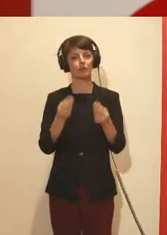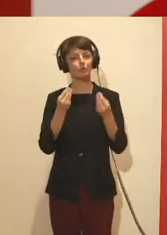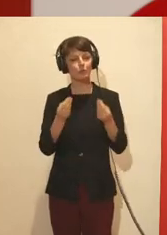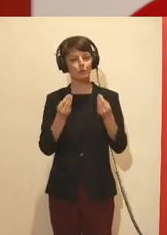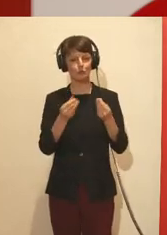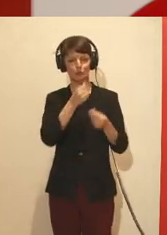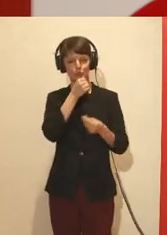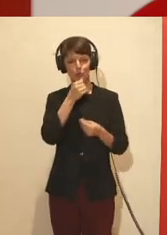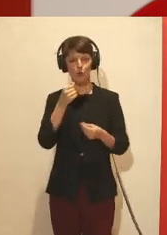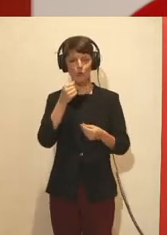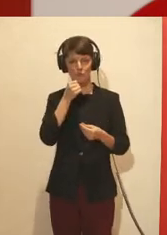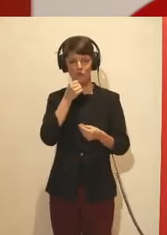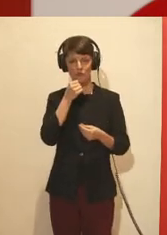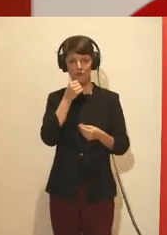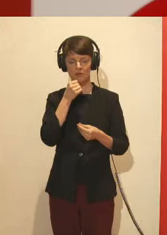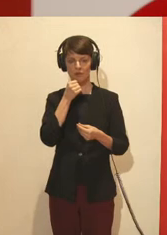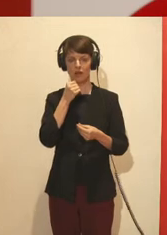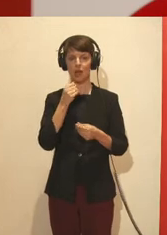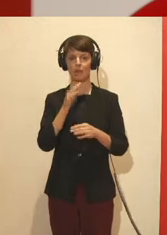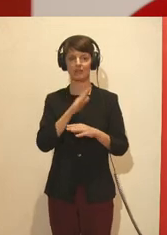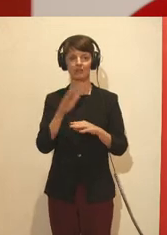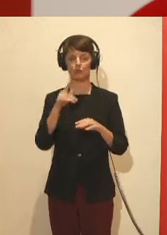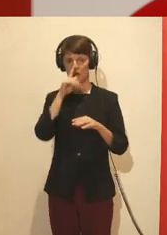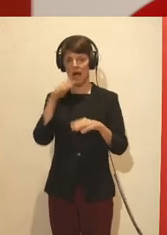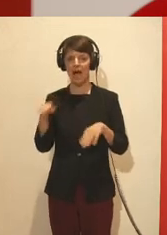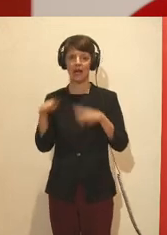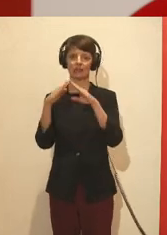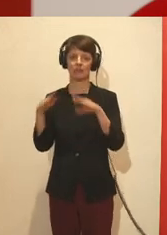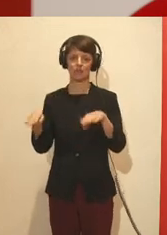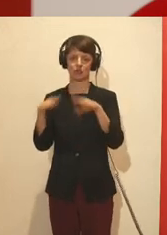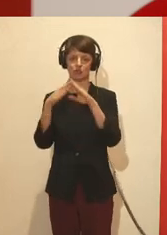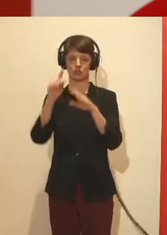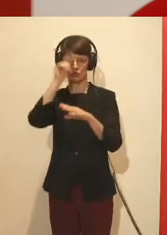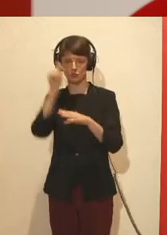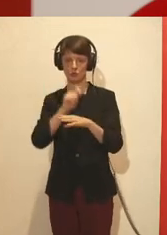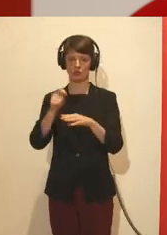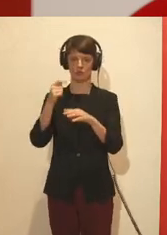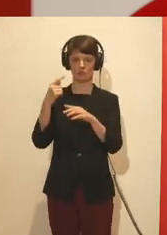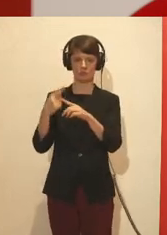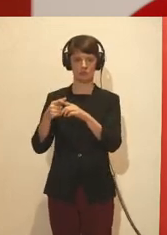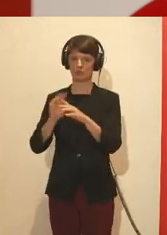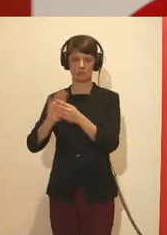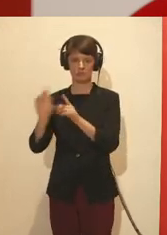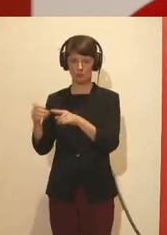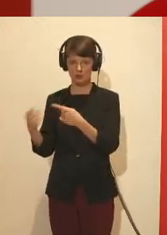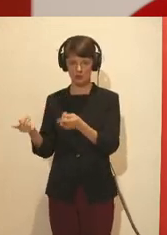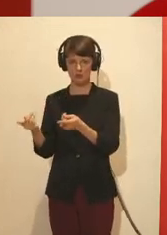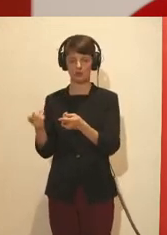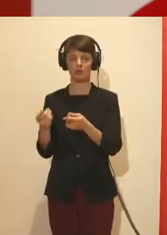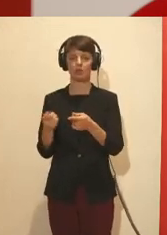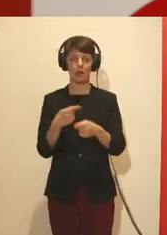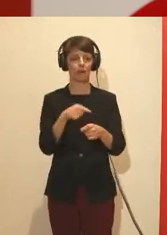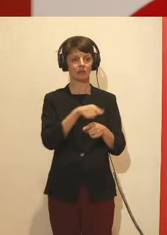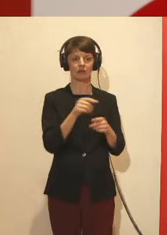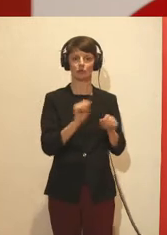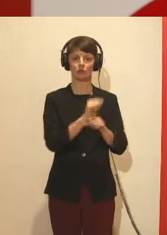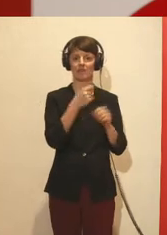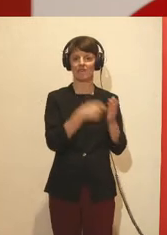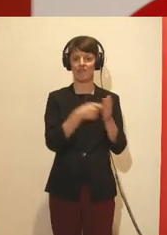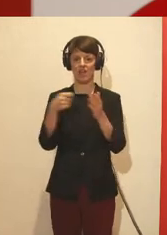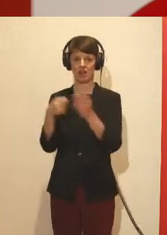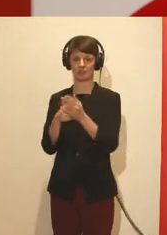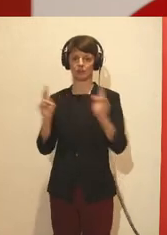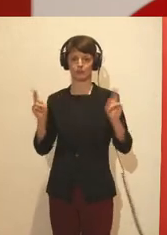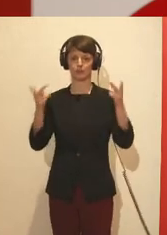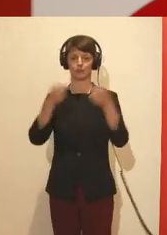ausgeübt werden können ohne dass alles über akademische ausbildung organisiert wird und sagen müssen die erzeugen den gleichen wert nur wenn man das